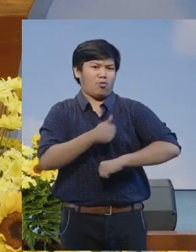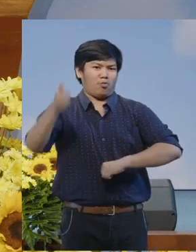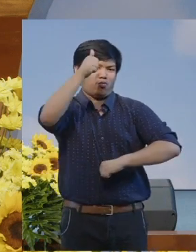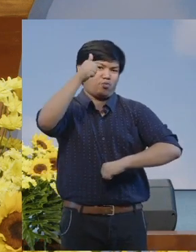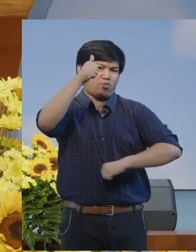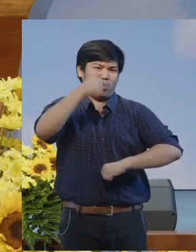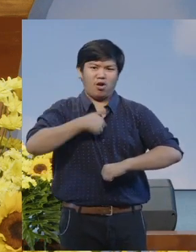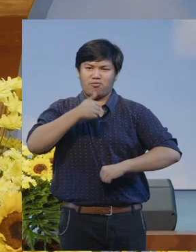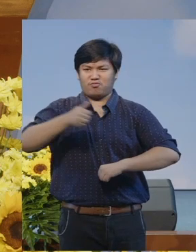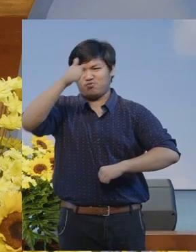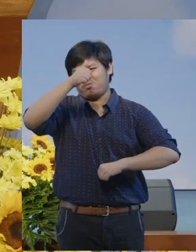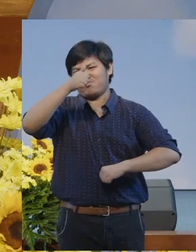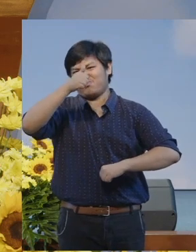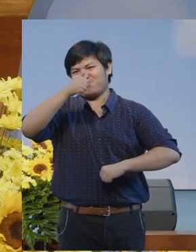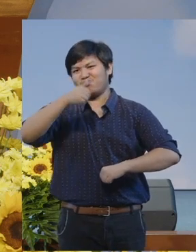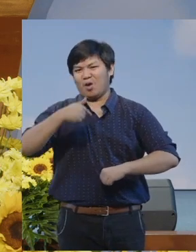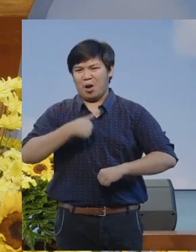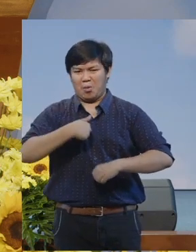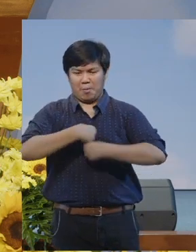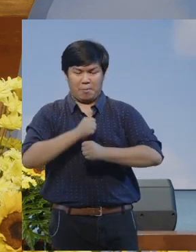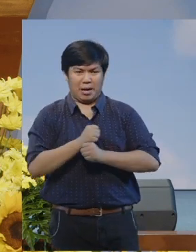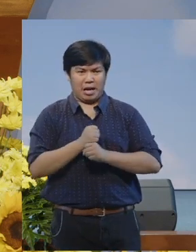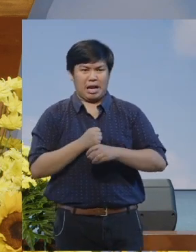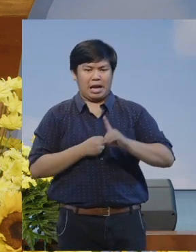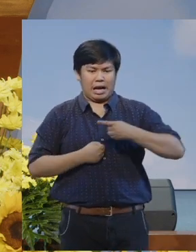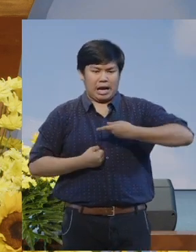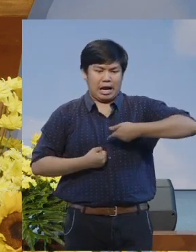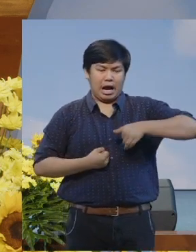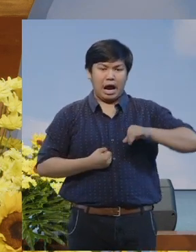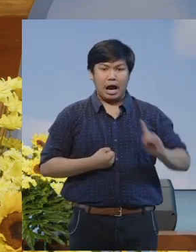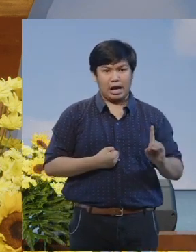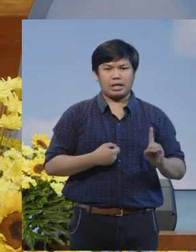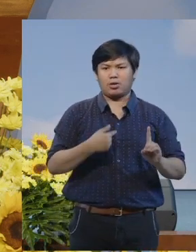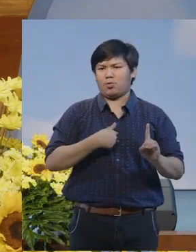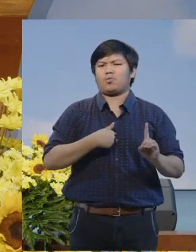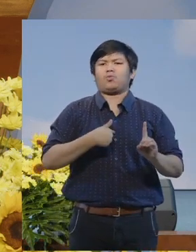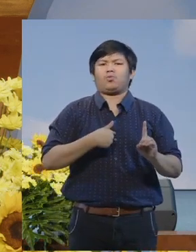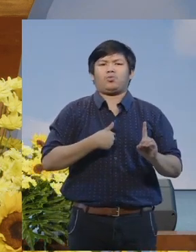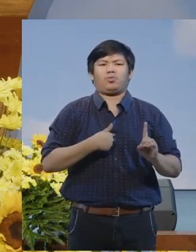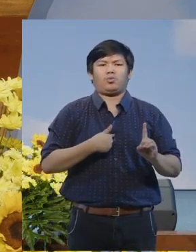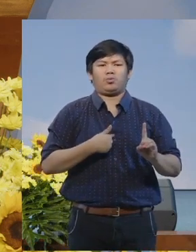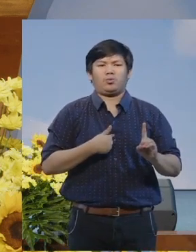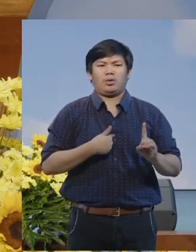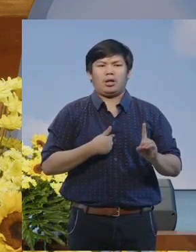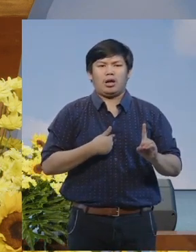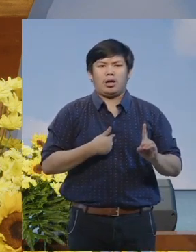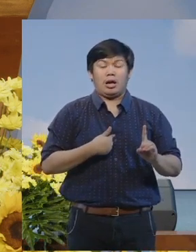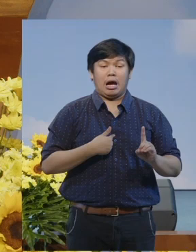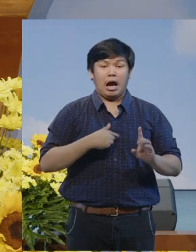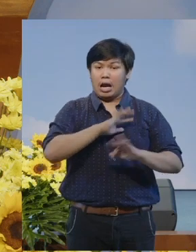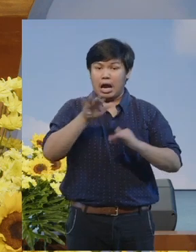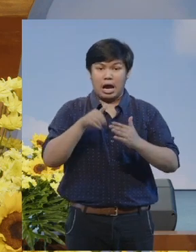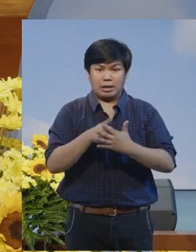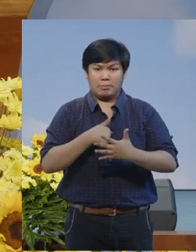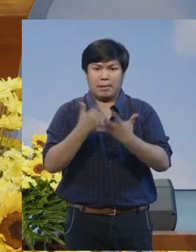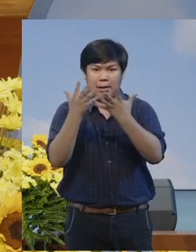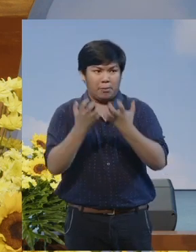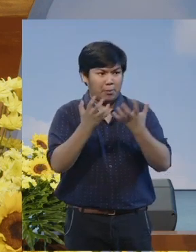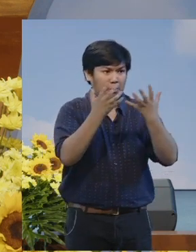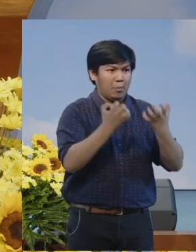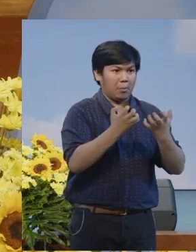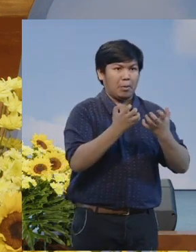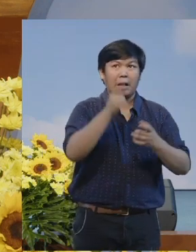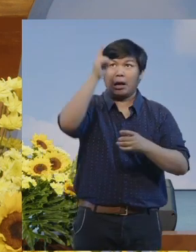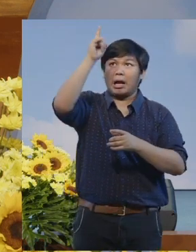false god. Madalas ina-idolize natin ang ating sarili. Ang ating kagustuhan muna bago ang